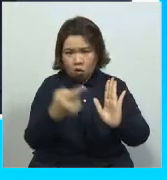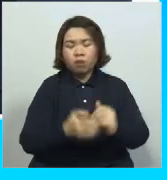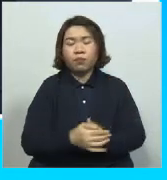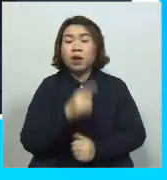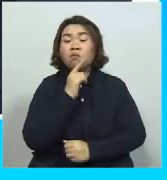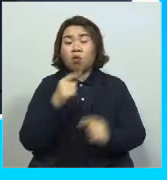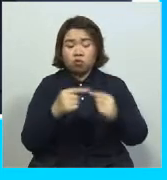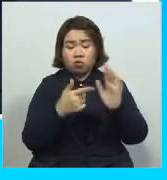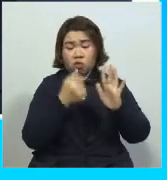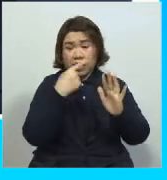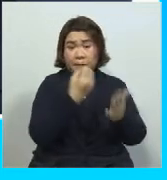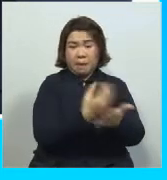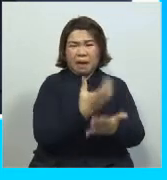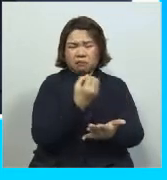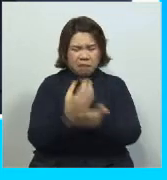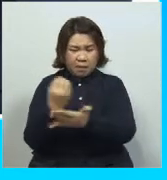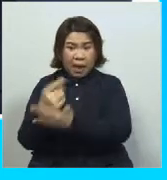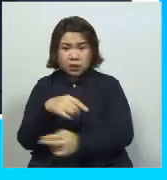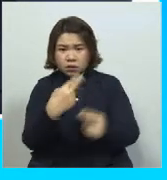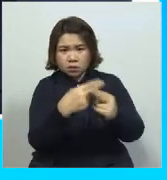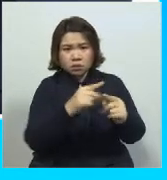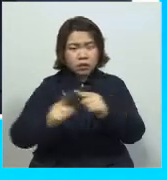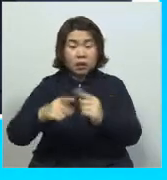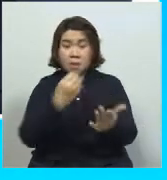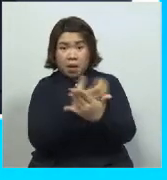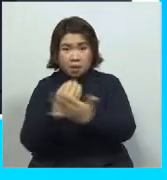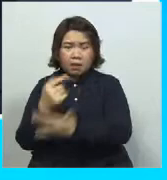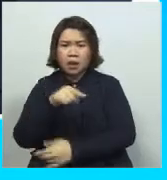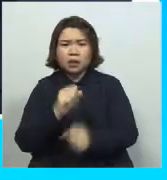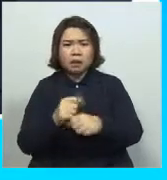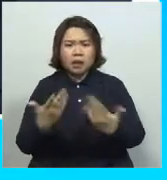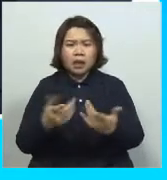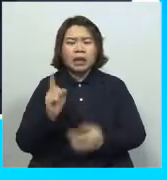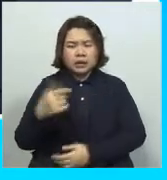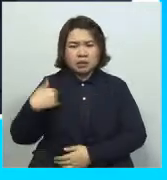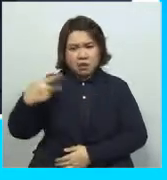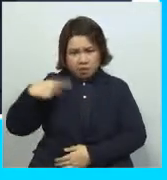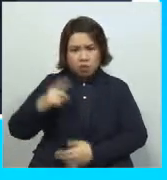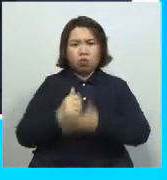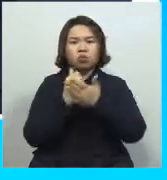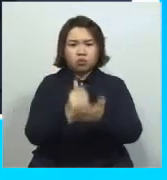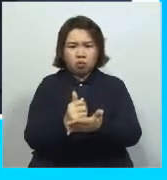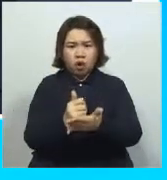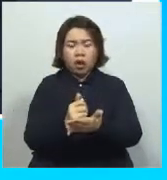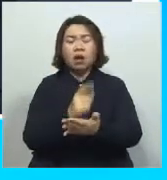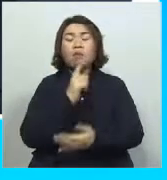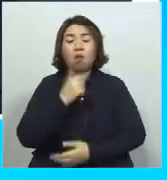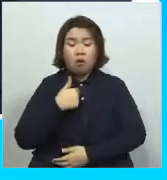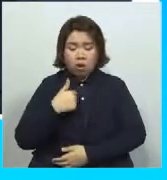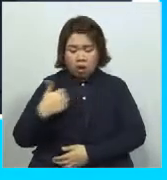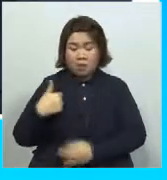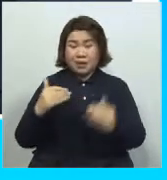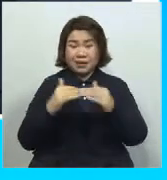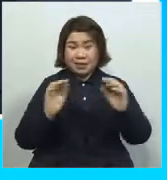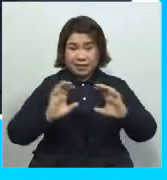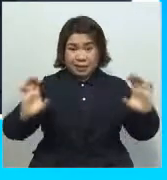ของยาแพงอ่ะยาที่มันมีราคาแพงอ่ะนะฮะซึ่งตรงนี้ต้องเรียนว่ามีประโยชน์ในสำหรับของเราพวกผู้มีสิทธิ์เ